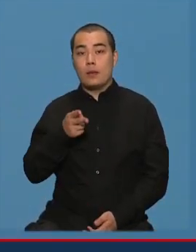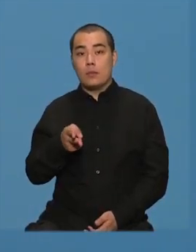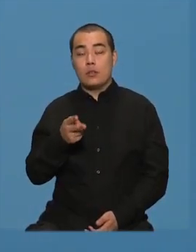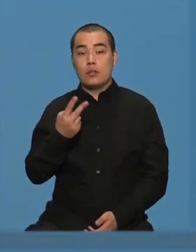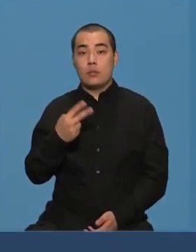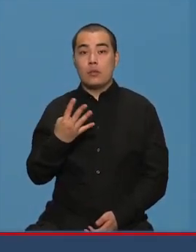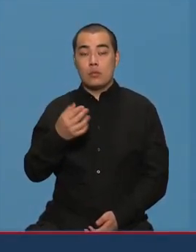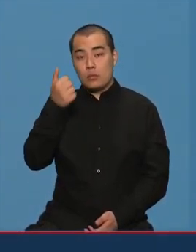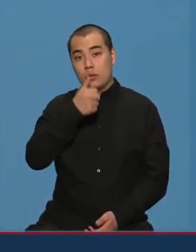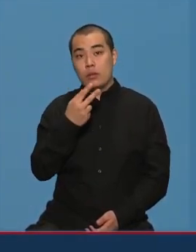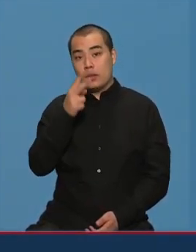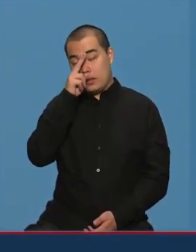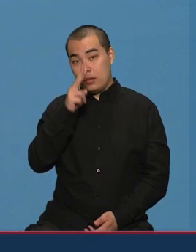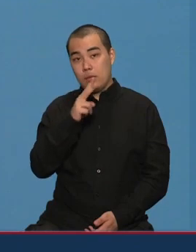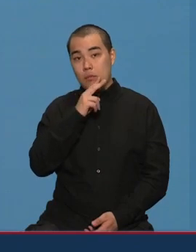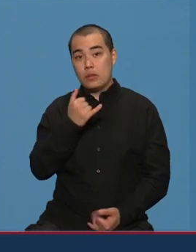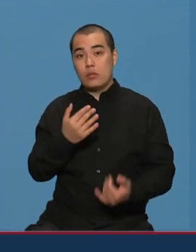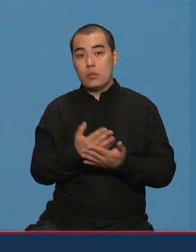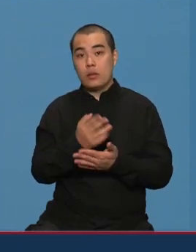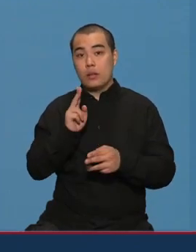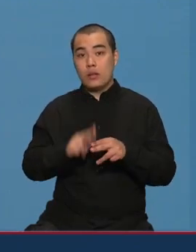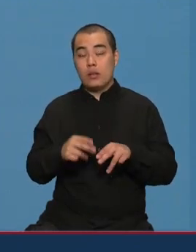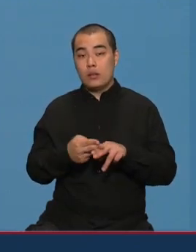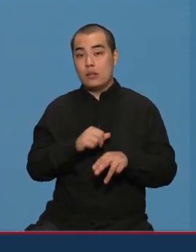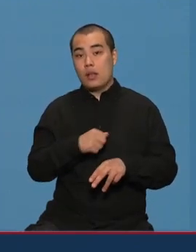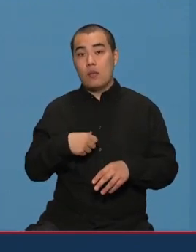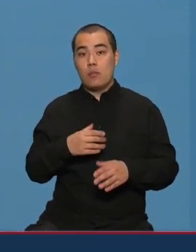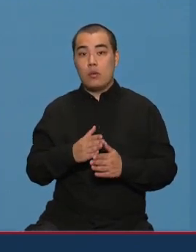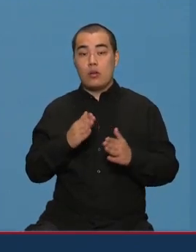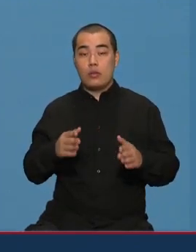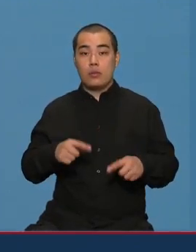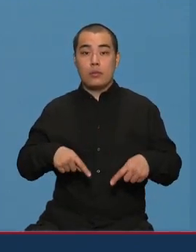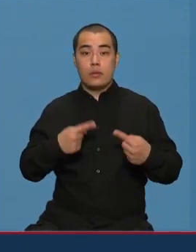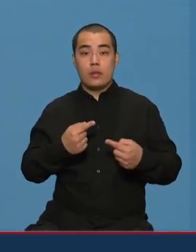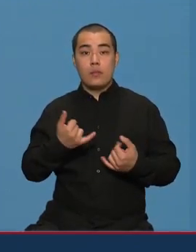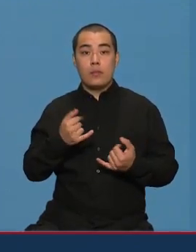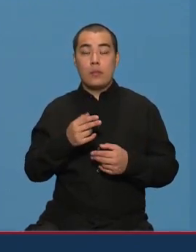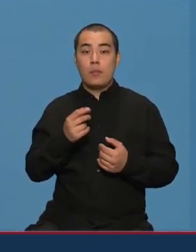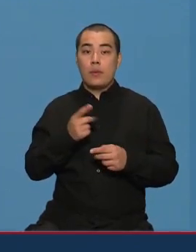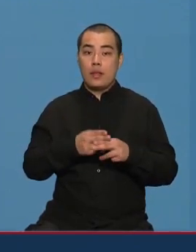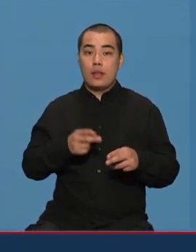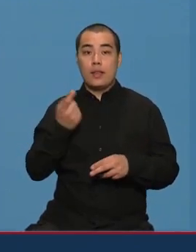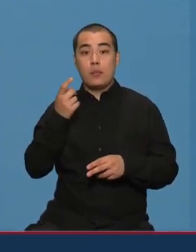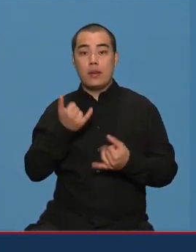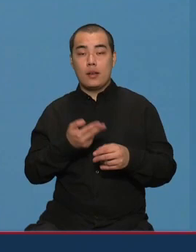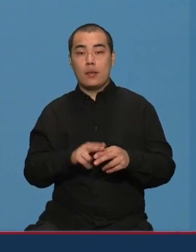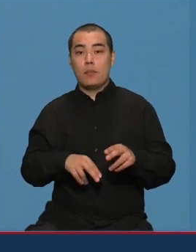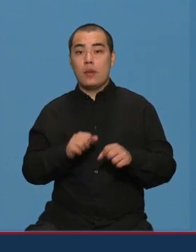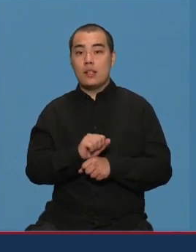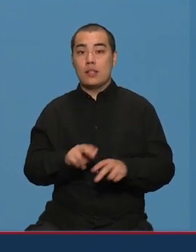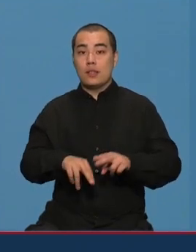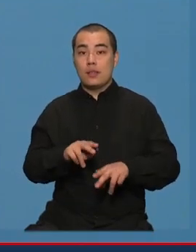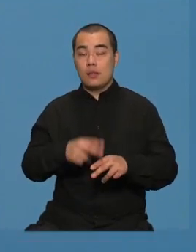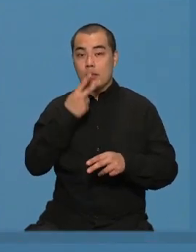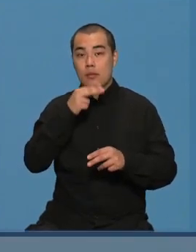2024 жылдың 2 айының қорытындысы бойынша ең үлкен өсім металлургия, химия және машина жасау салаларында